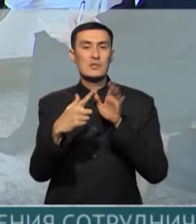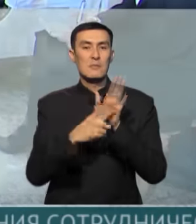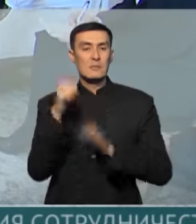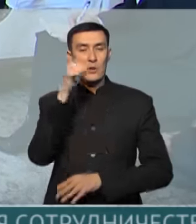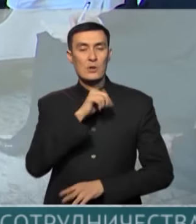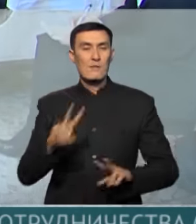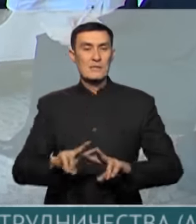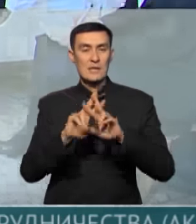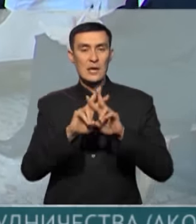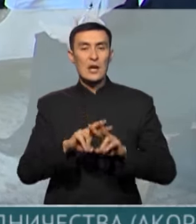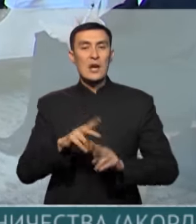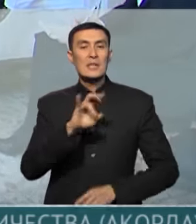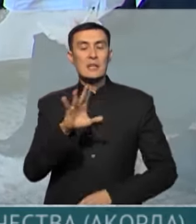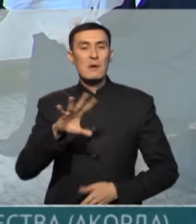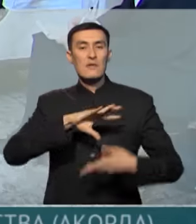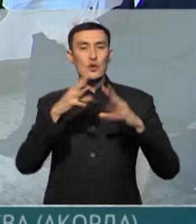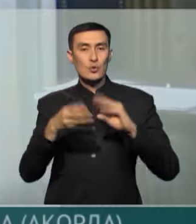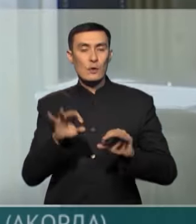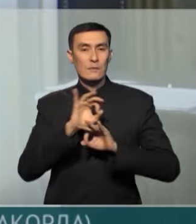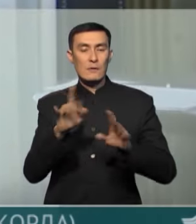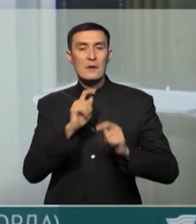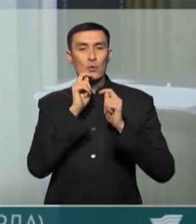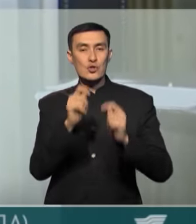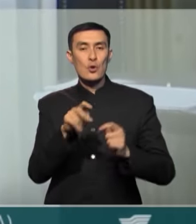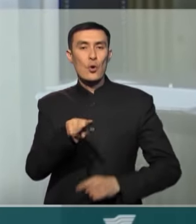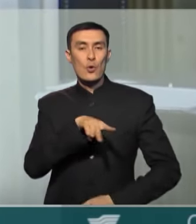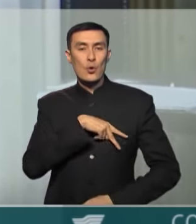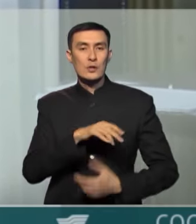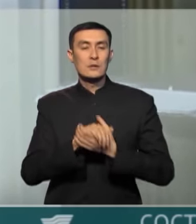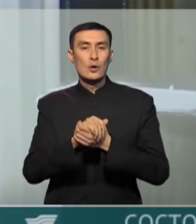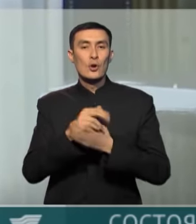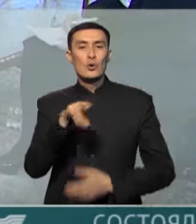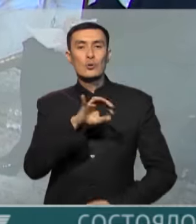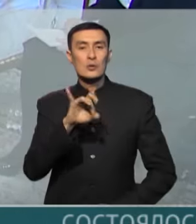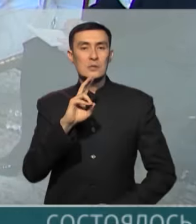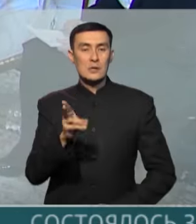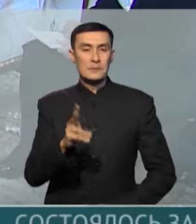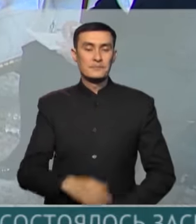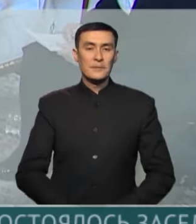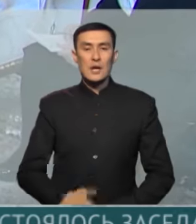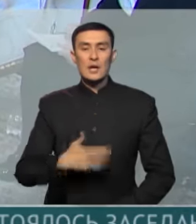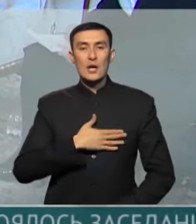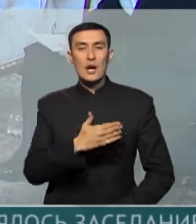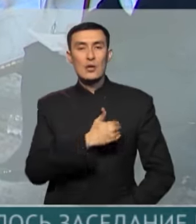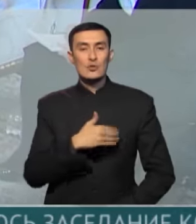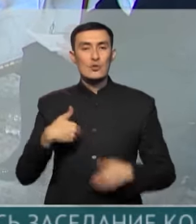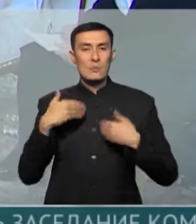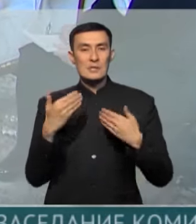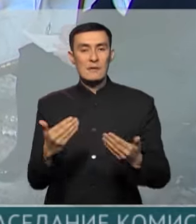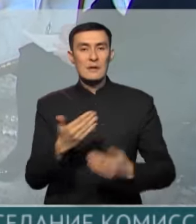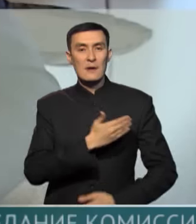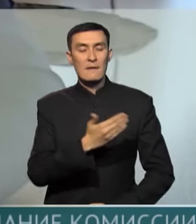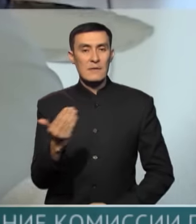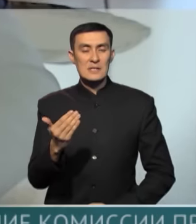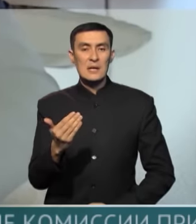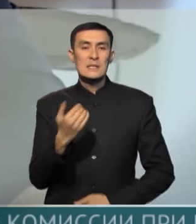глава Казахстана подвел своеобразный итог и вручил орден Достык Дэвиду Кэмерону. Я хочу поздравить вас с победой на